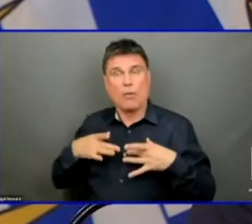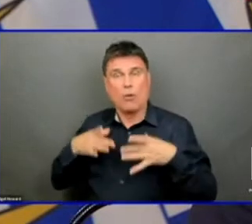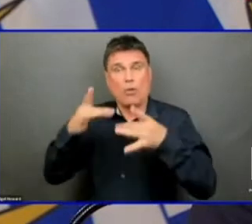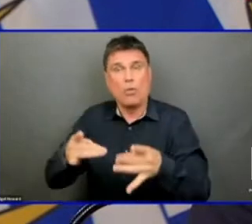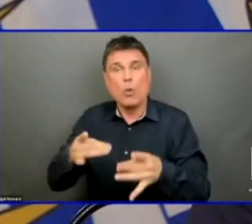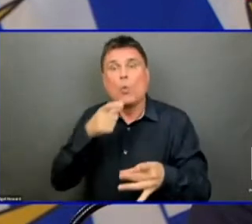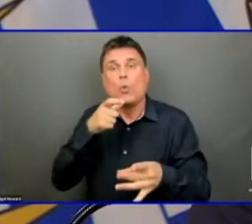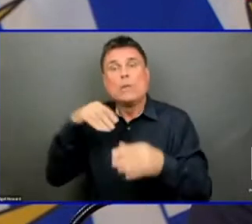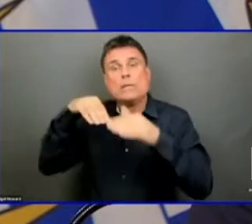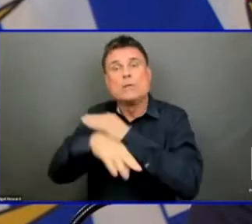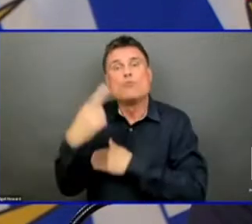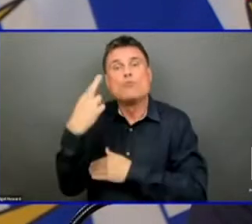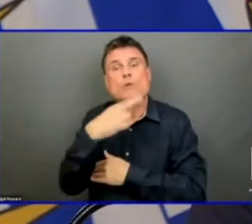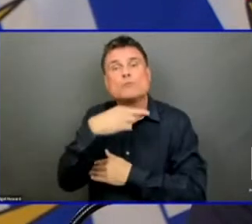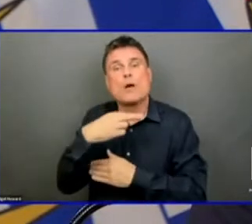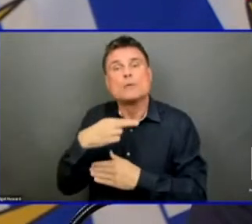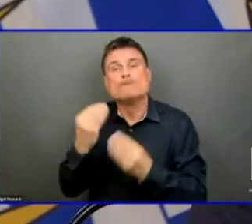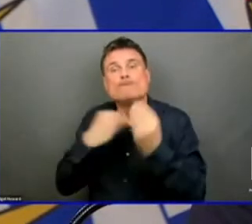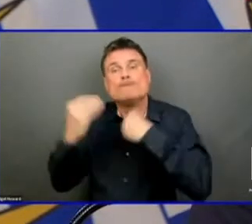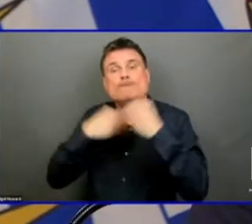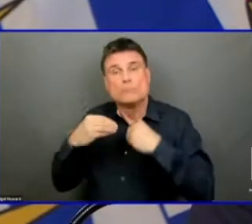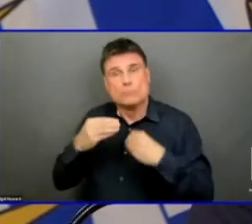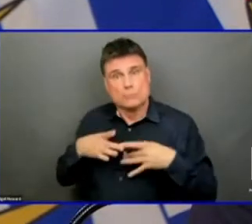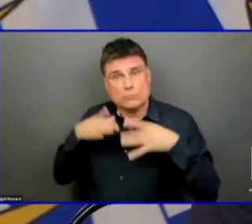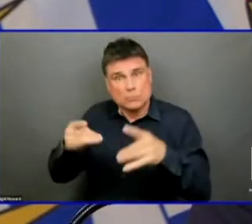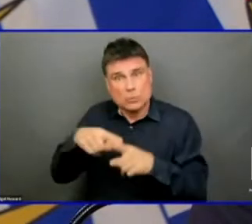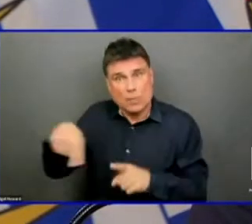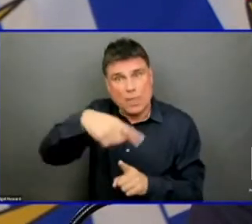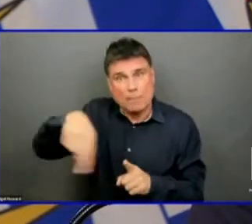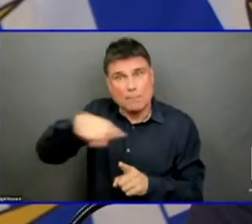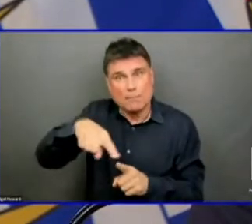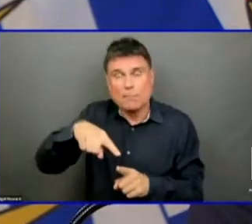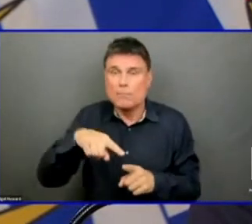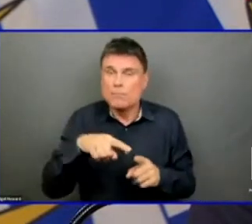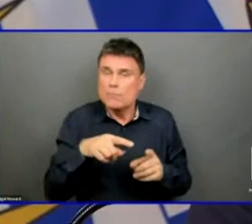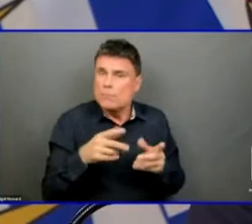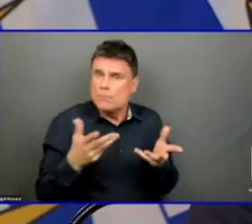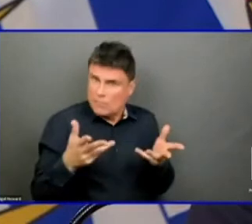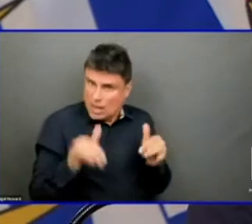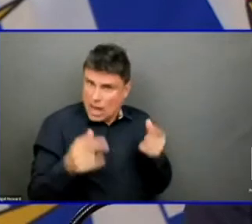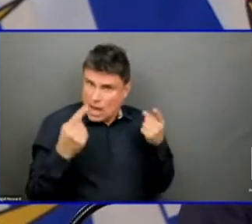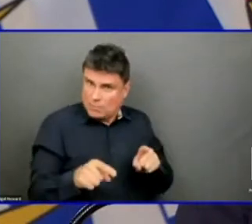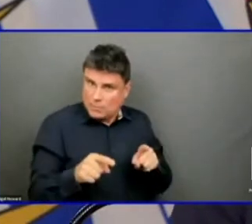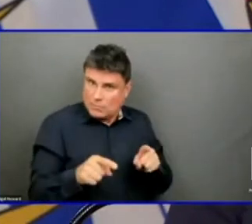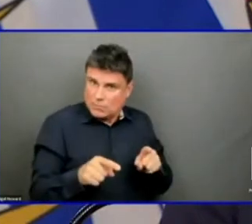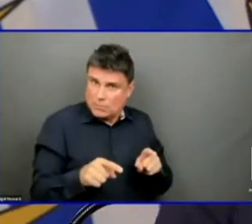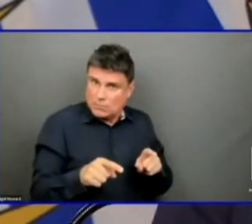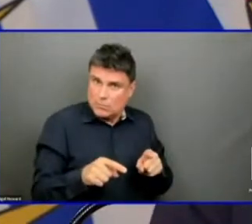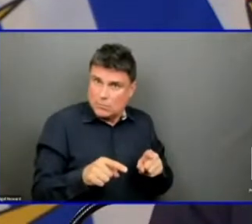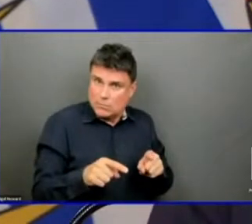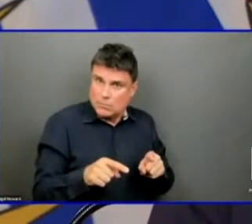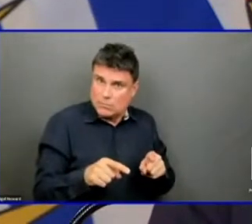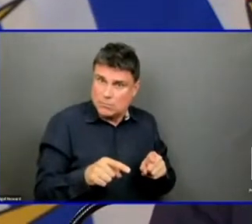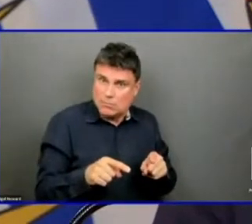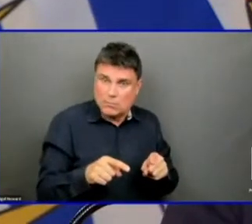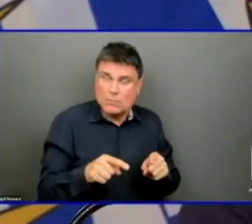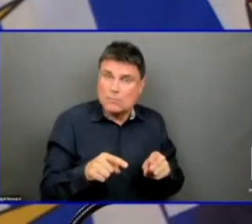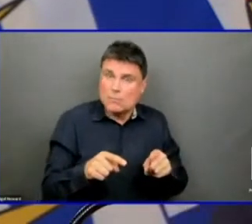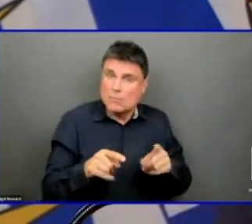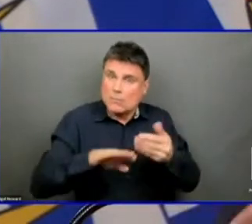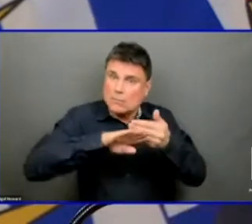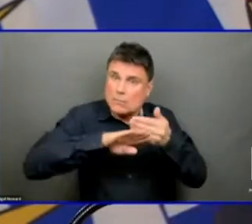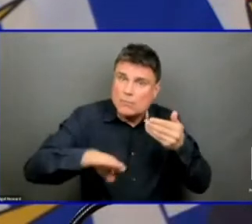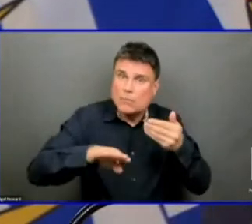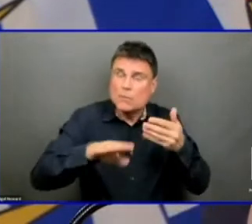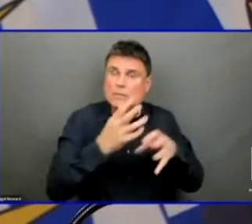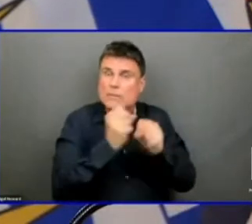indoor dining? Was it as much for staff as it was for customers themselves eating at the restaurant? Yeah, it was a little bit of both, and 那么他说这